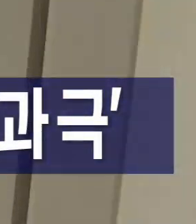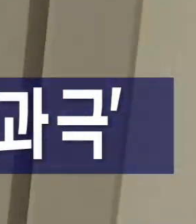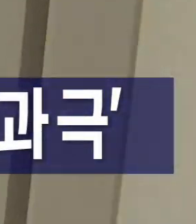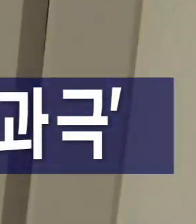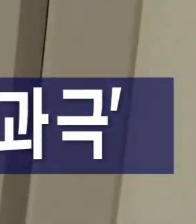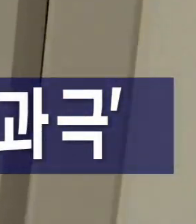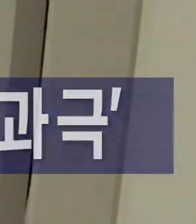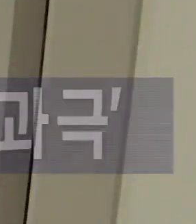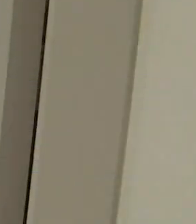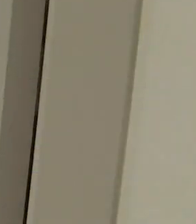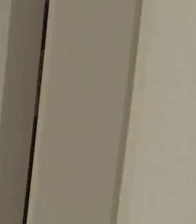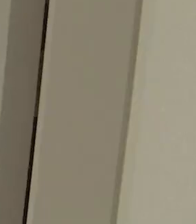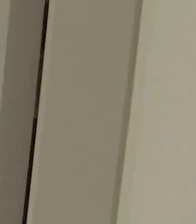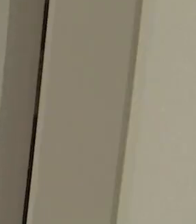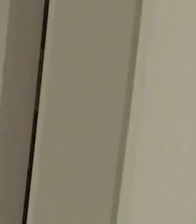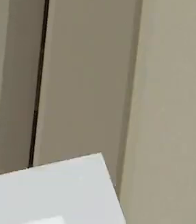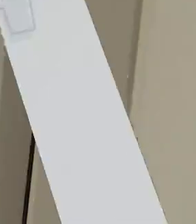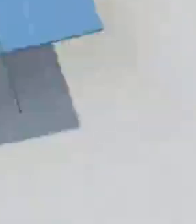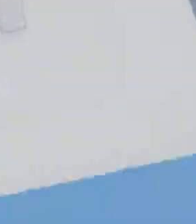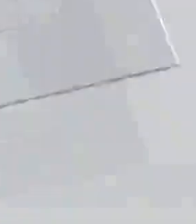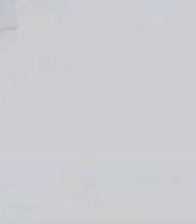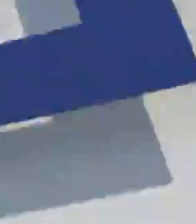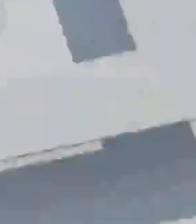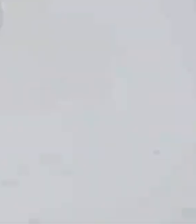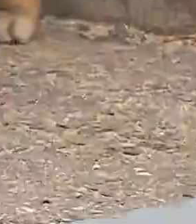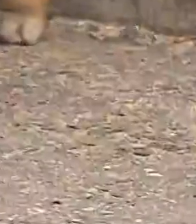있어 주의가 요구됩니다.